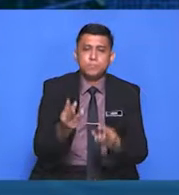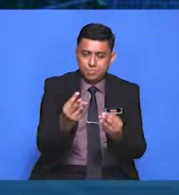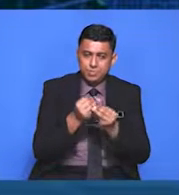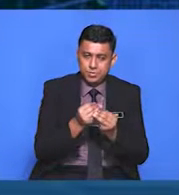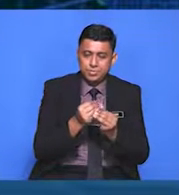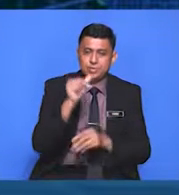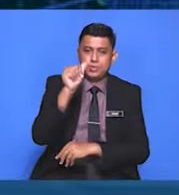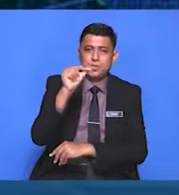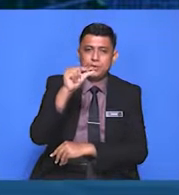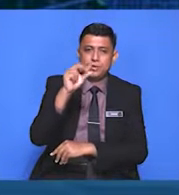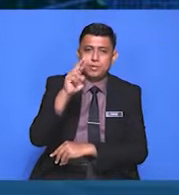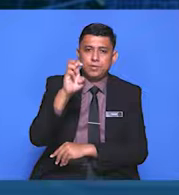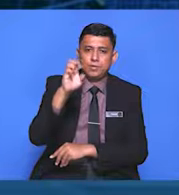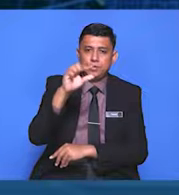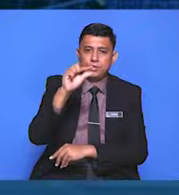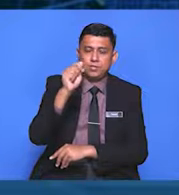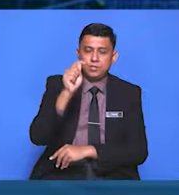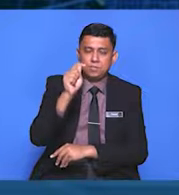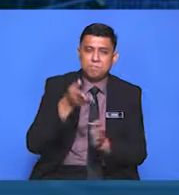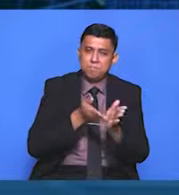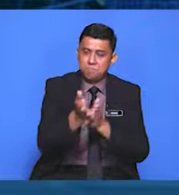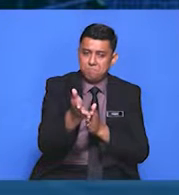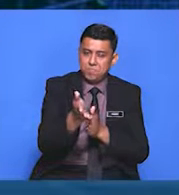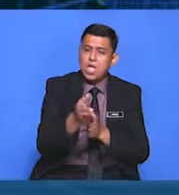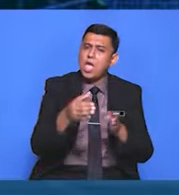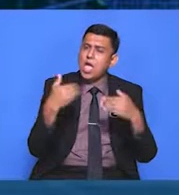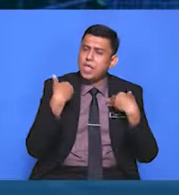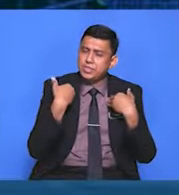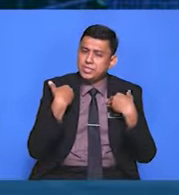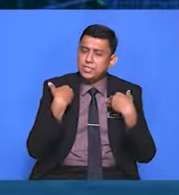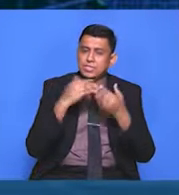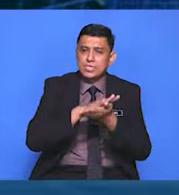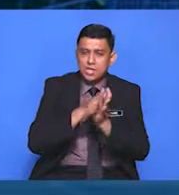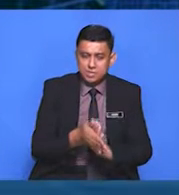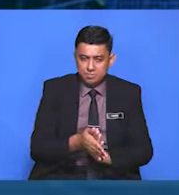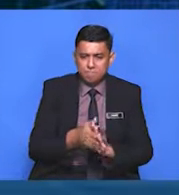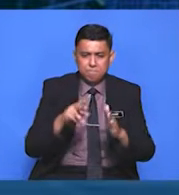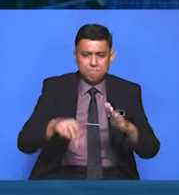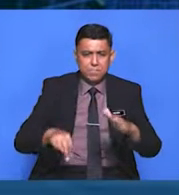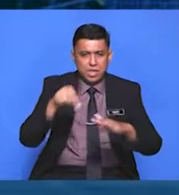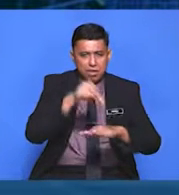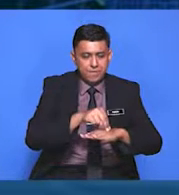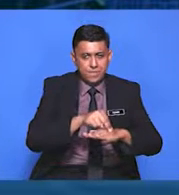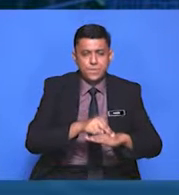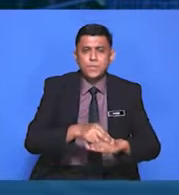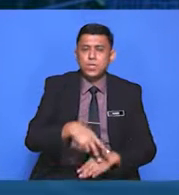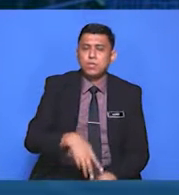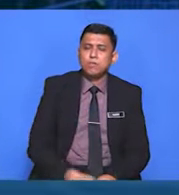permintaan aggregate juga akan terus mengalami kenaikan.